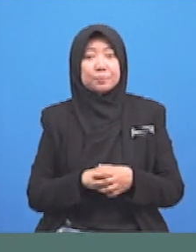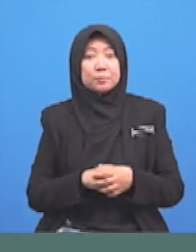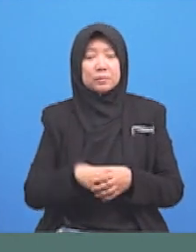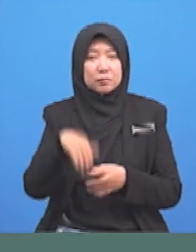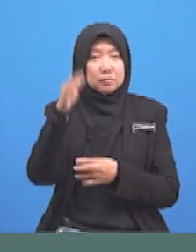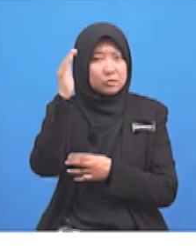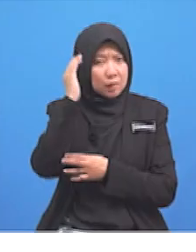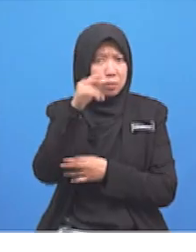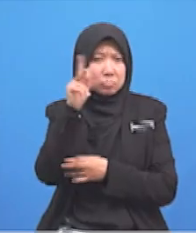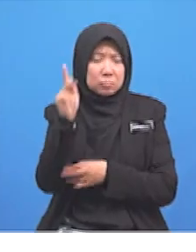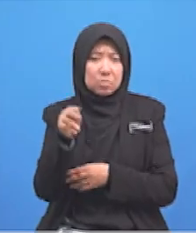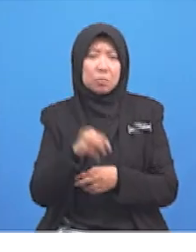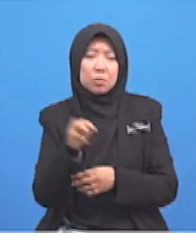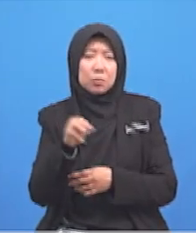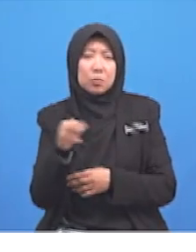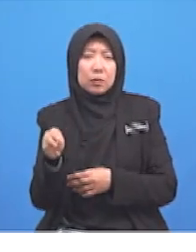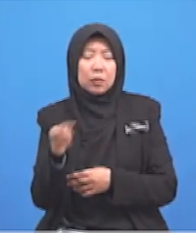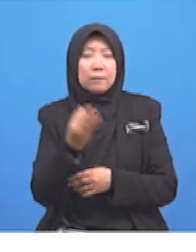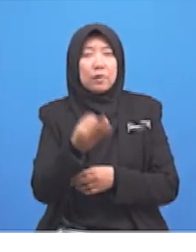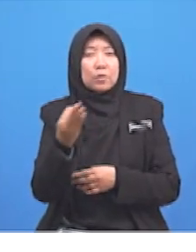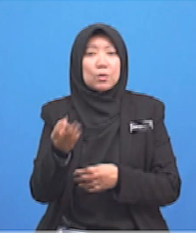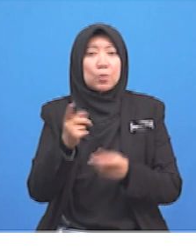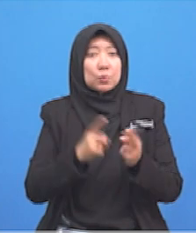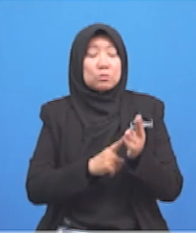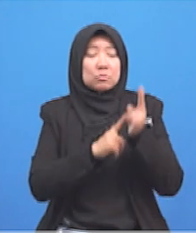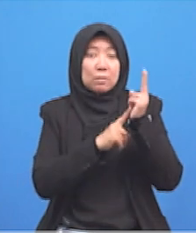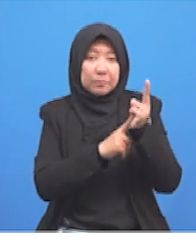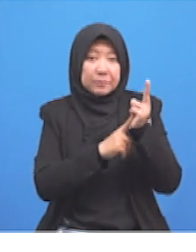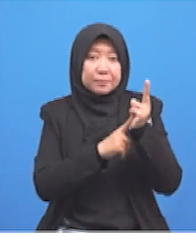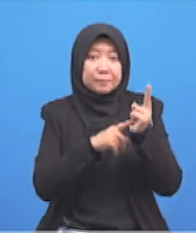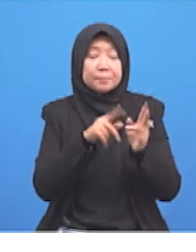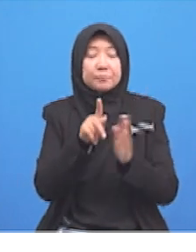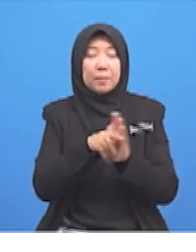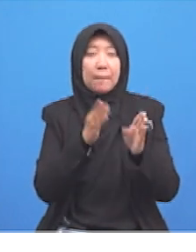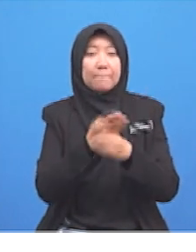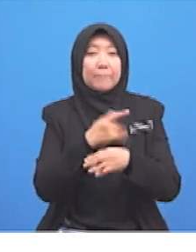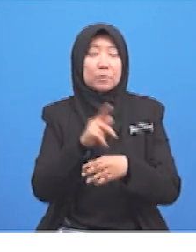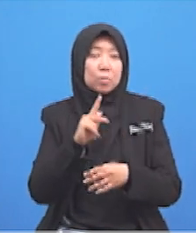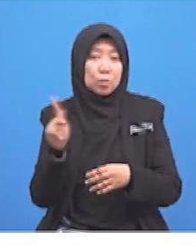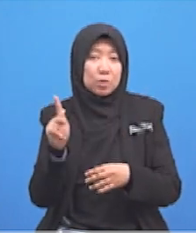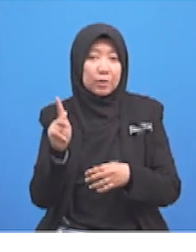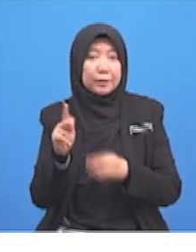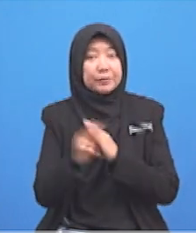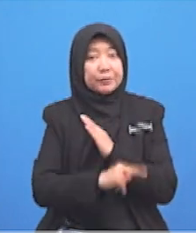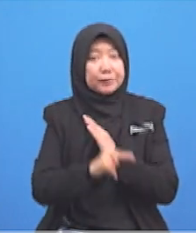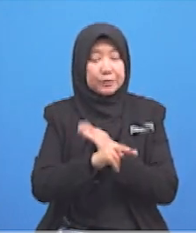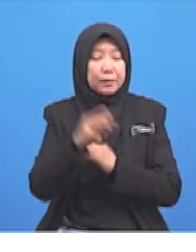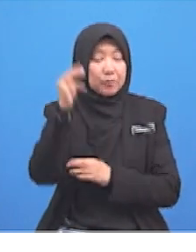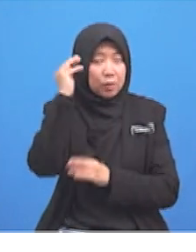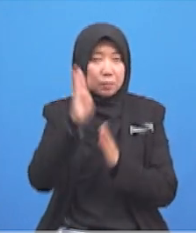Tahukah murid-murid antara faktor utama pembentukan negeri-negeri Melayu Bersekutu kerana